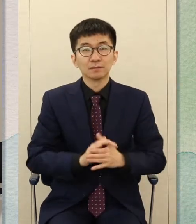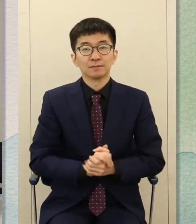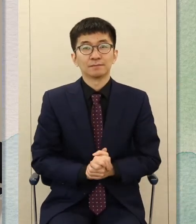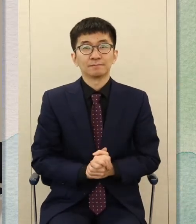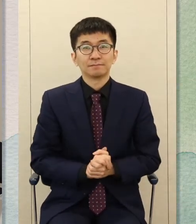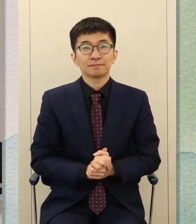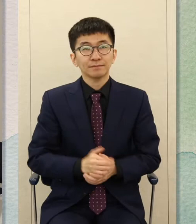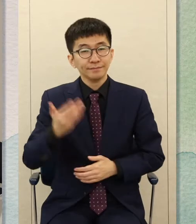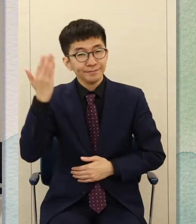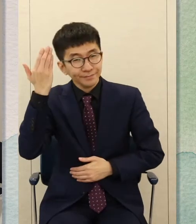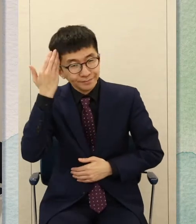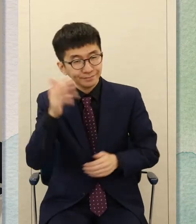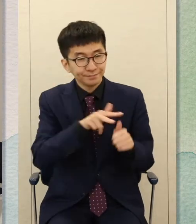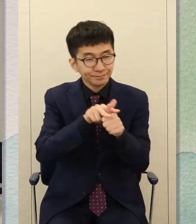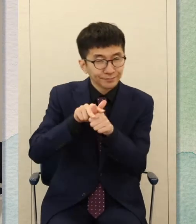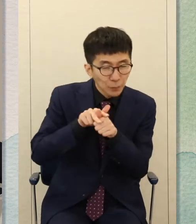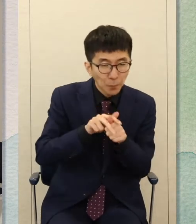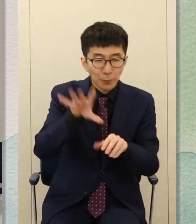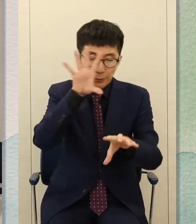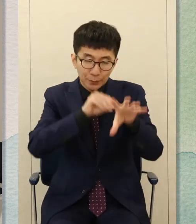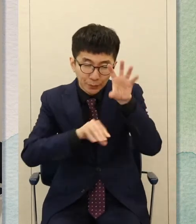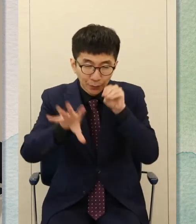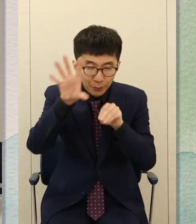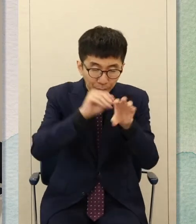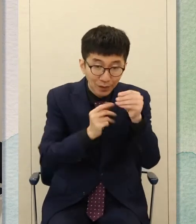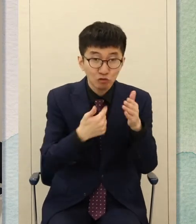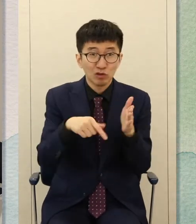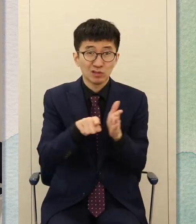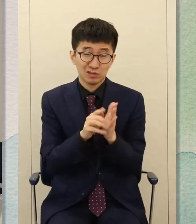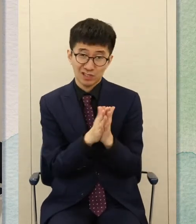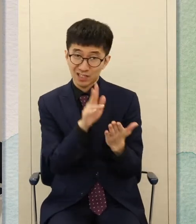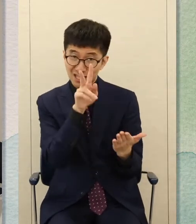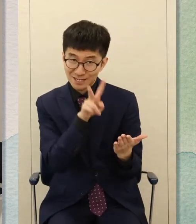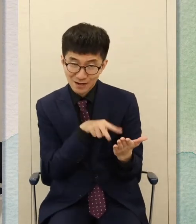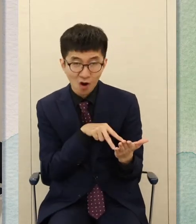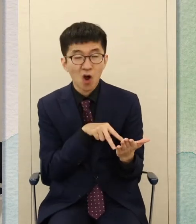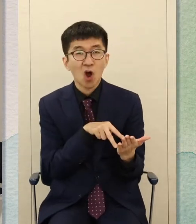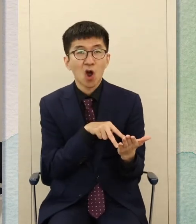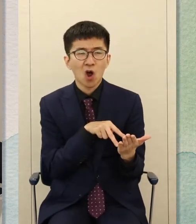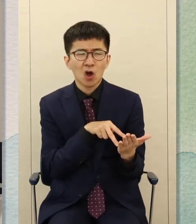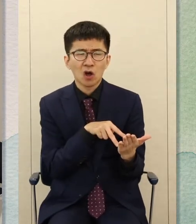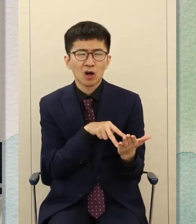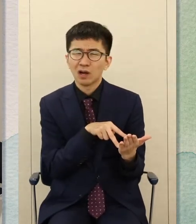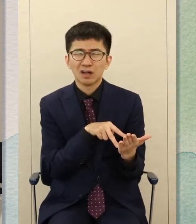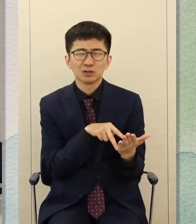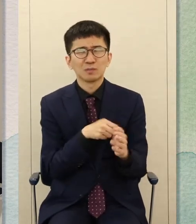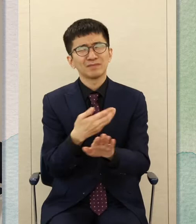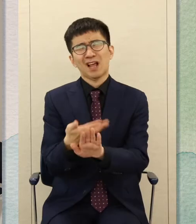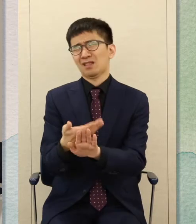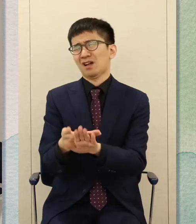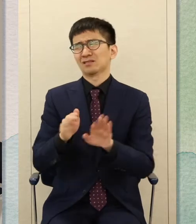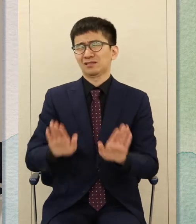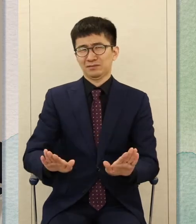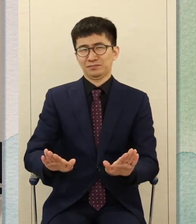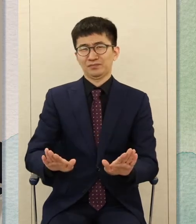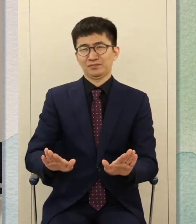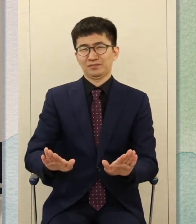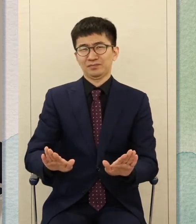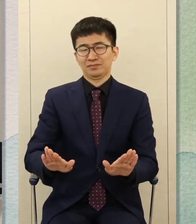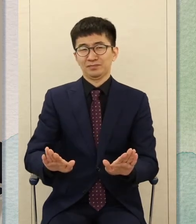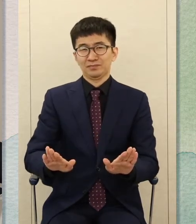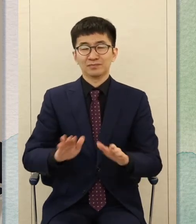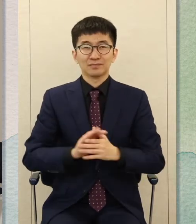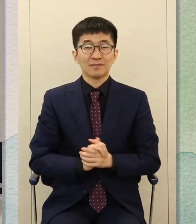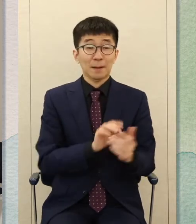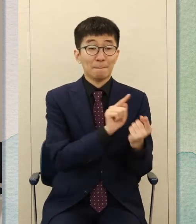이렇게 지식과 정보를 얻기 위해서 책을 읽어 이 태도와는 굉장히 다른 태도가 이 독서